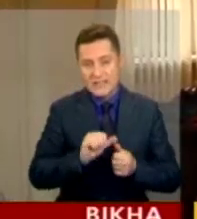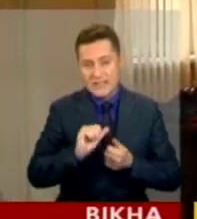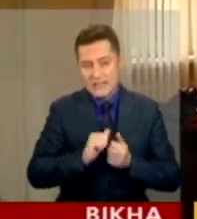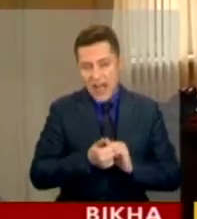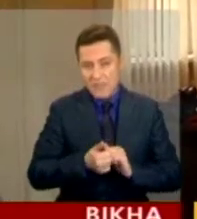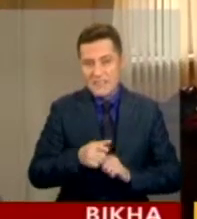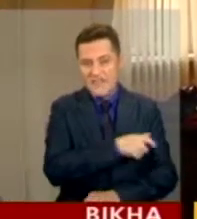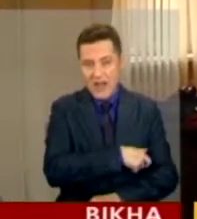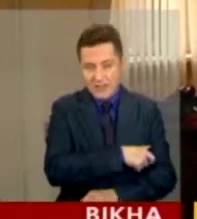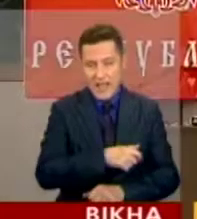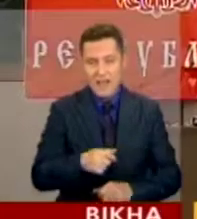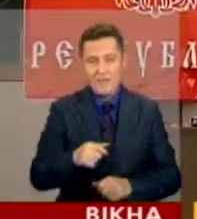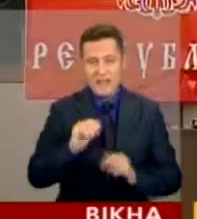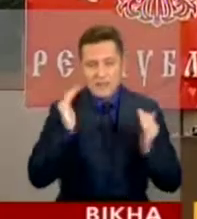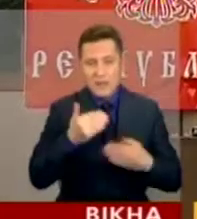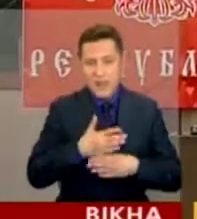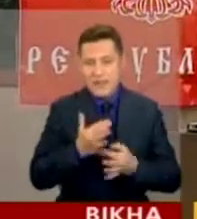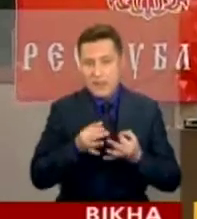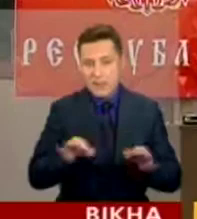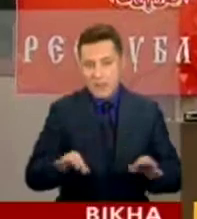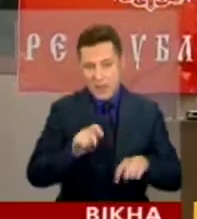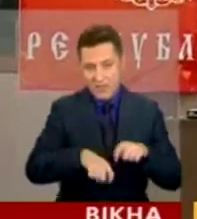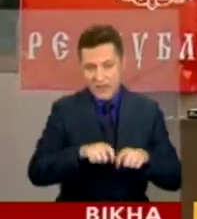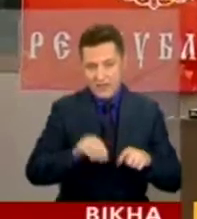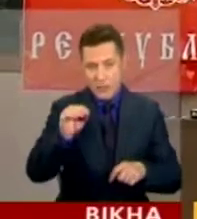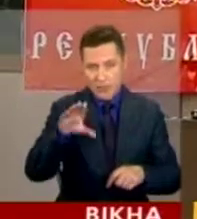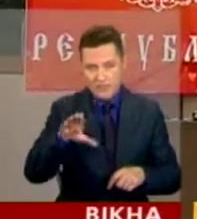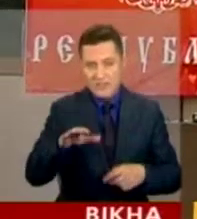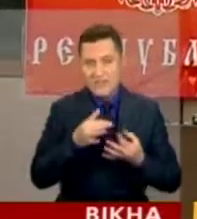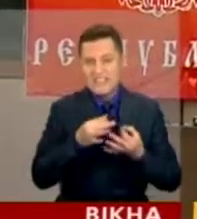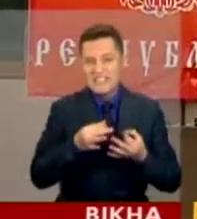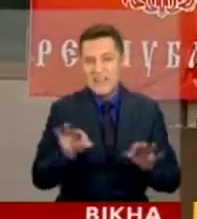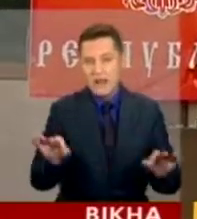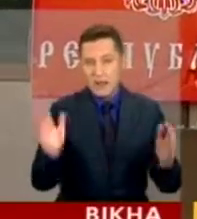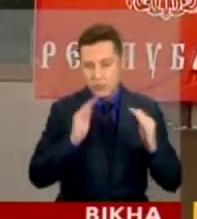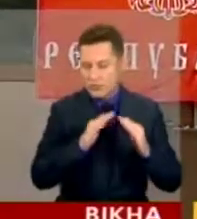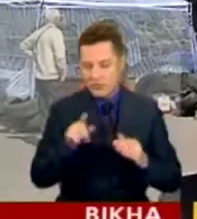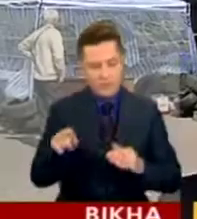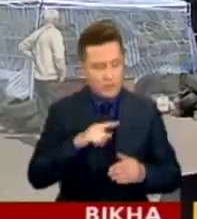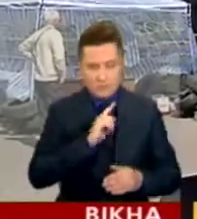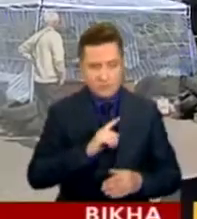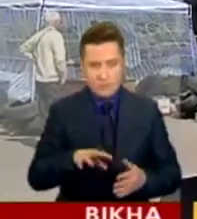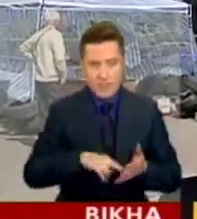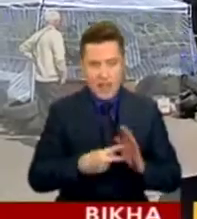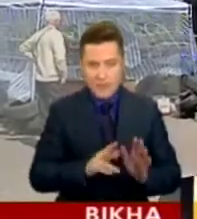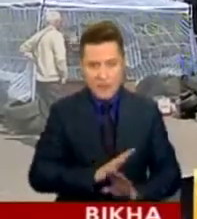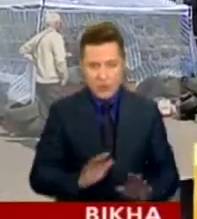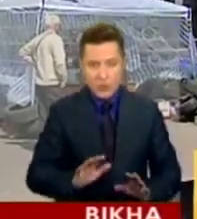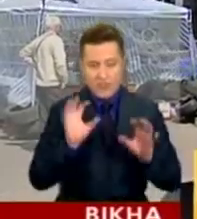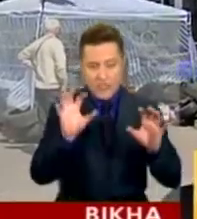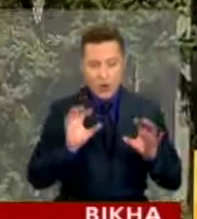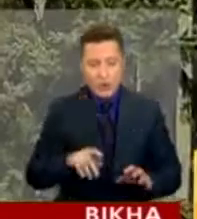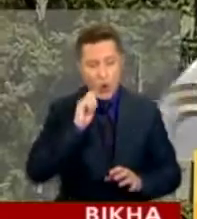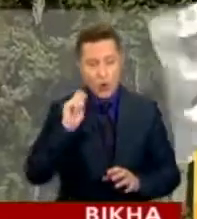сепаратисти. Вони запускають до кабінетів, спершу перевіривши посвідчення. Звільняти будівлю так само не планують. Закону України ми